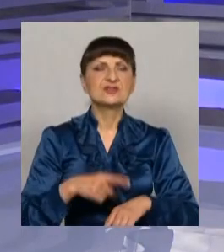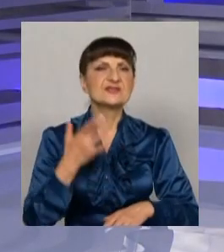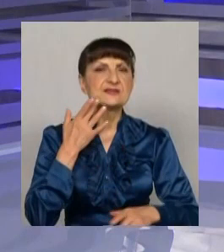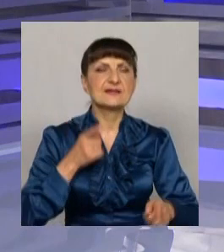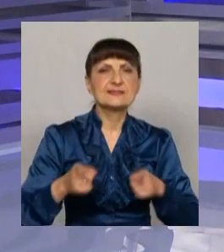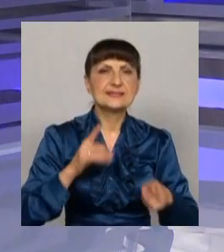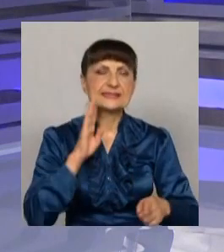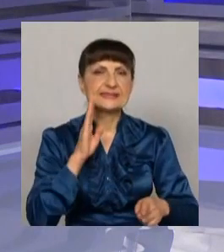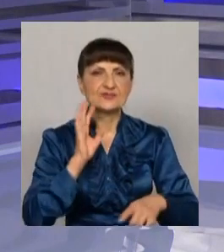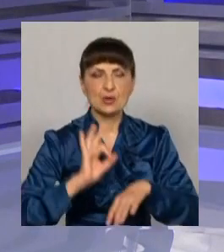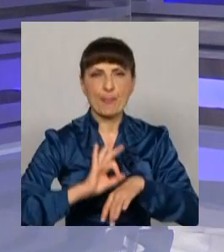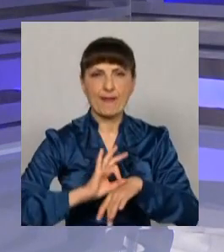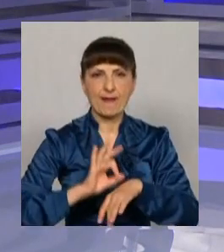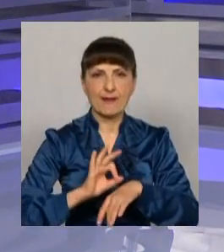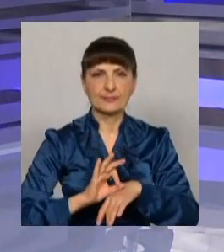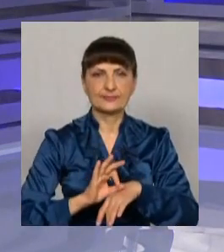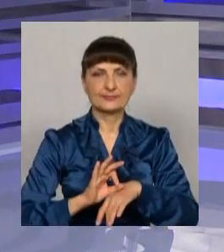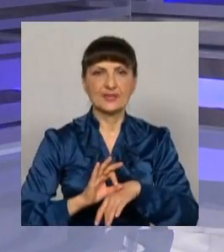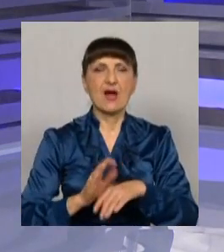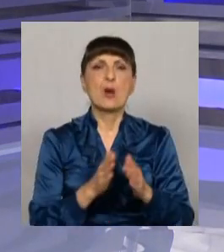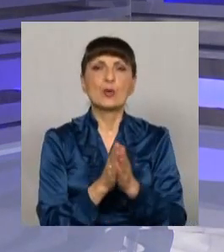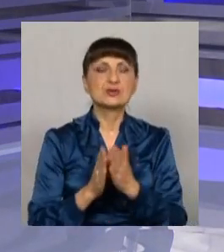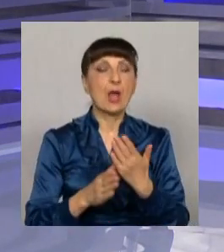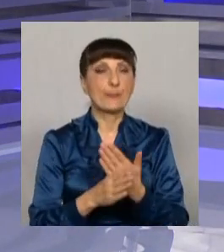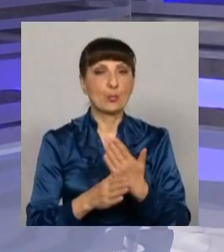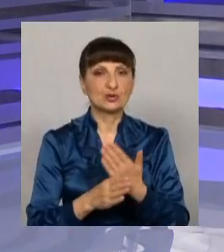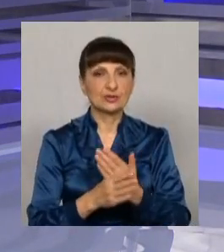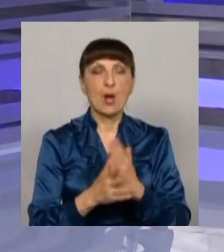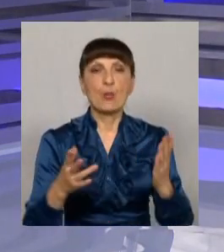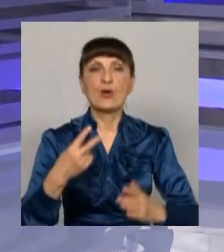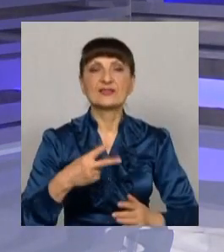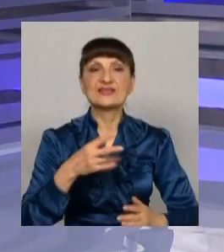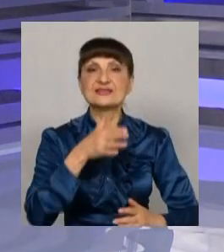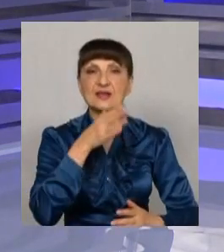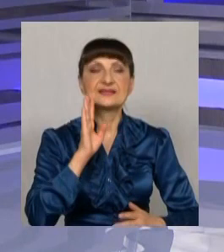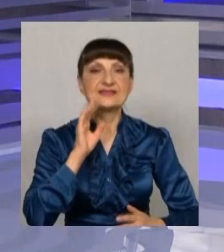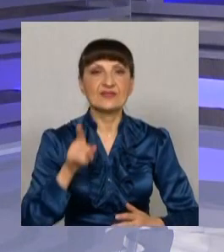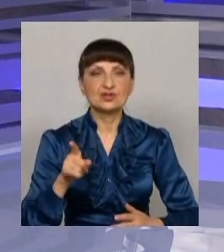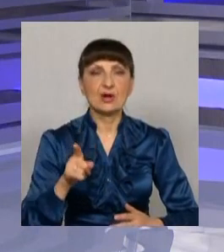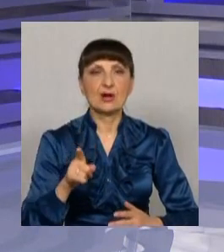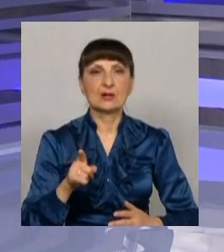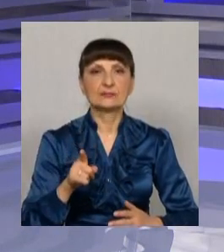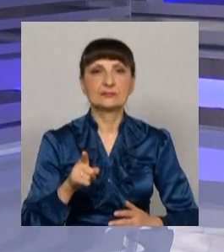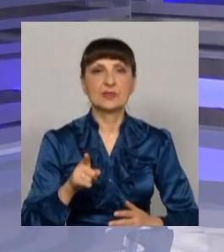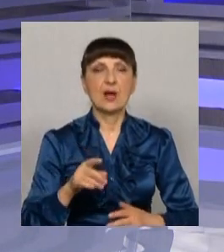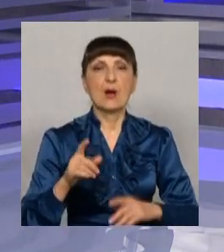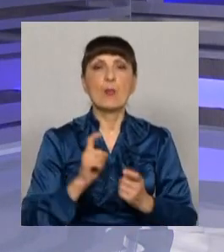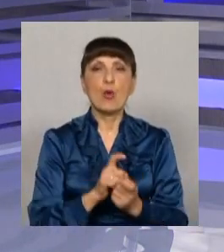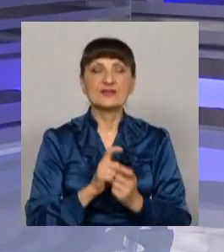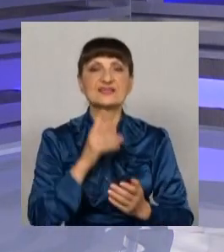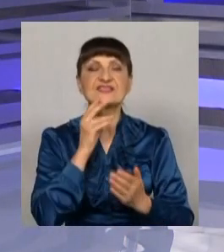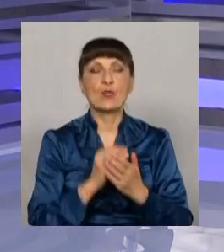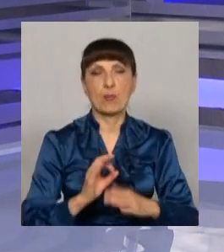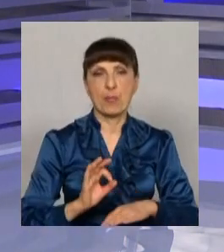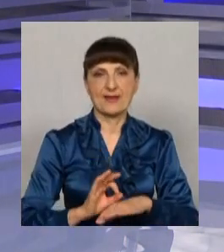Испытывающая тяжелые приступы эпилепсии алматинка просит о помощи. Более 20 лет Айнур Кубландиева борется со своей болезнью, но все